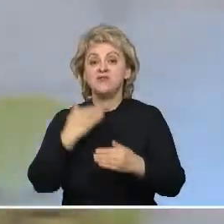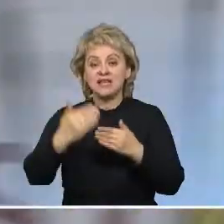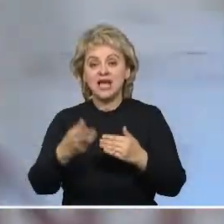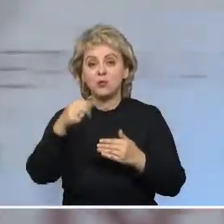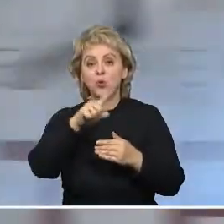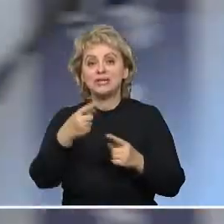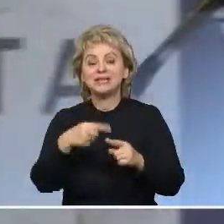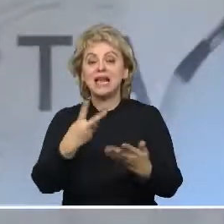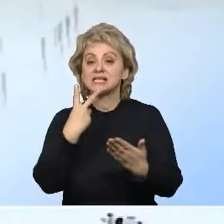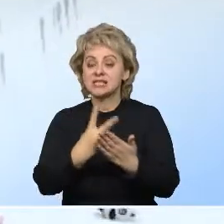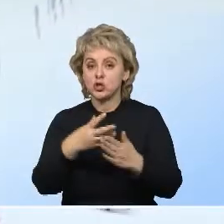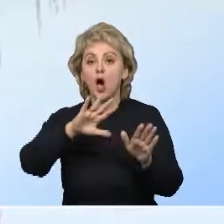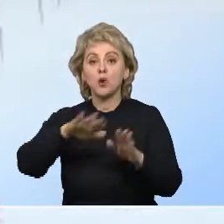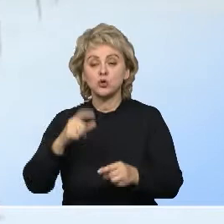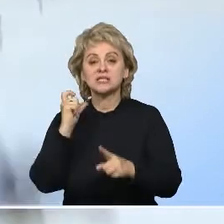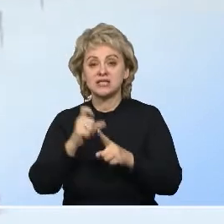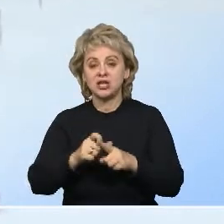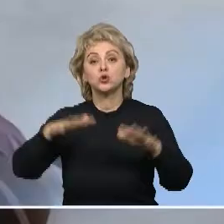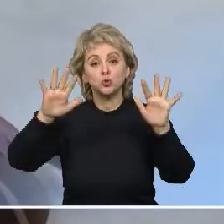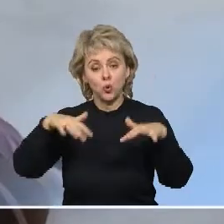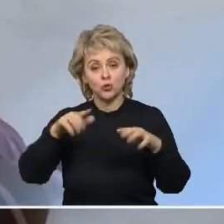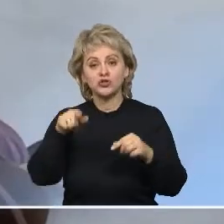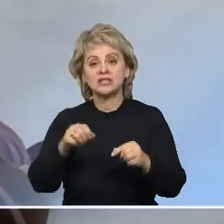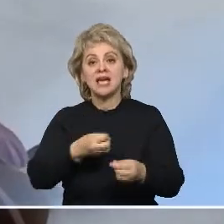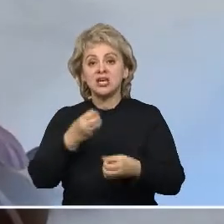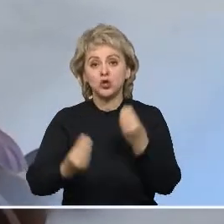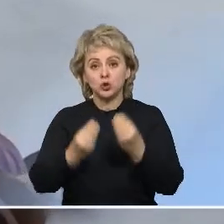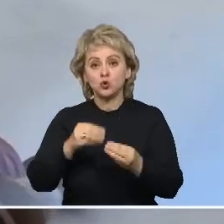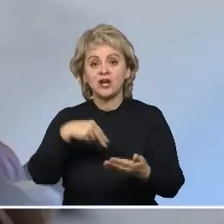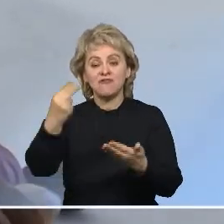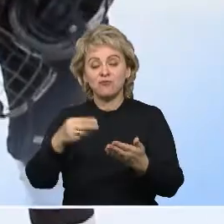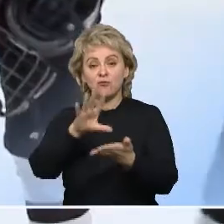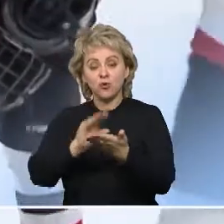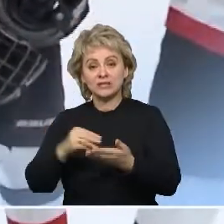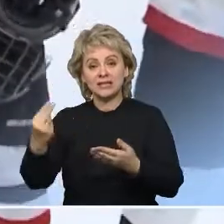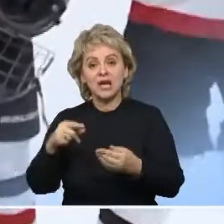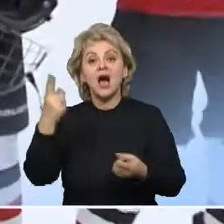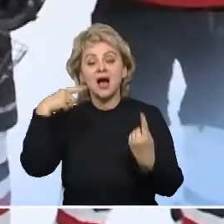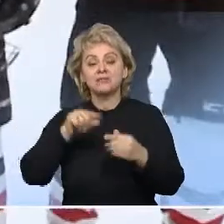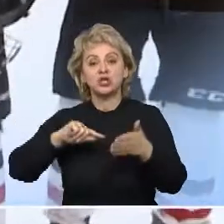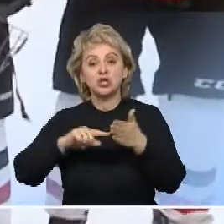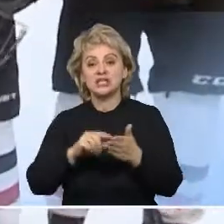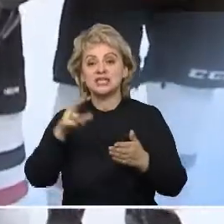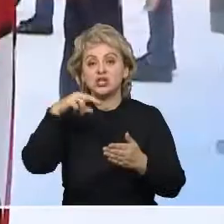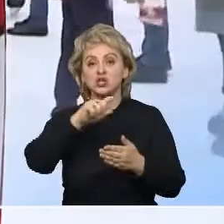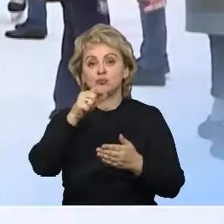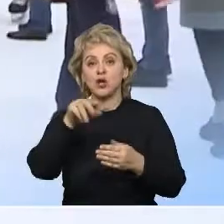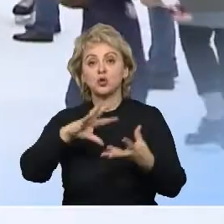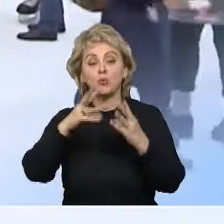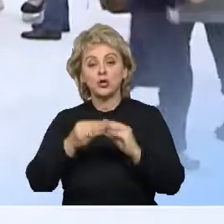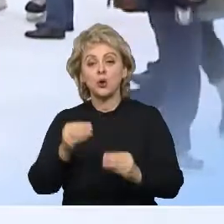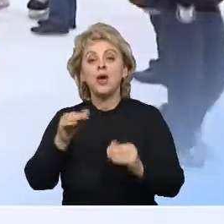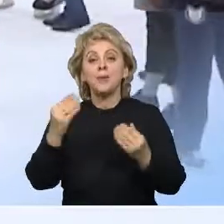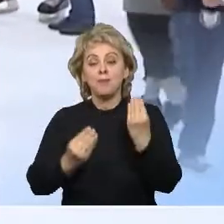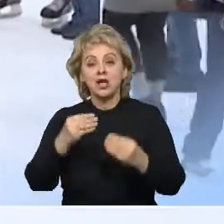чисто для зрелища. А после обещанный плюшевый дождь, фото и автограф-сессия. Автор идеи Денис Шаповалов подытоживает. Матч